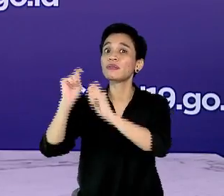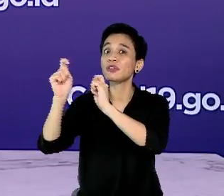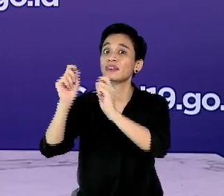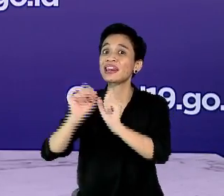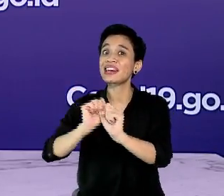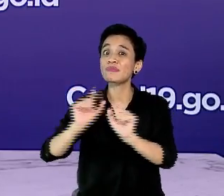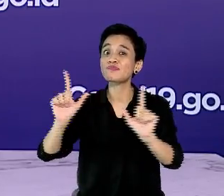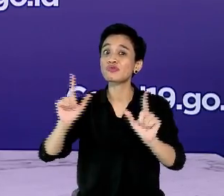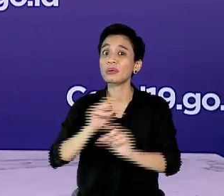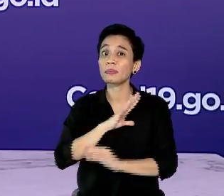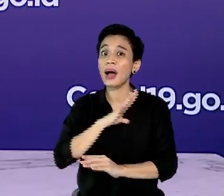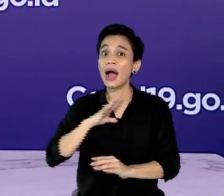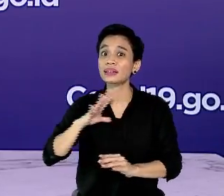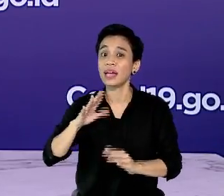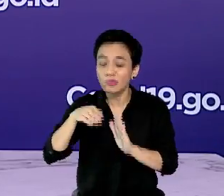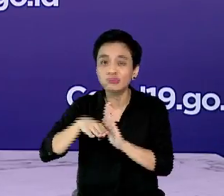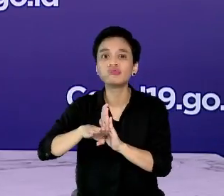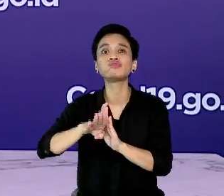naik sesuai dengan